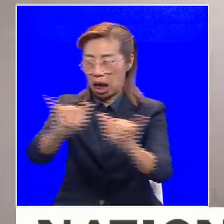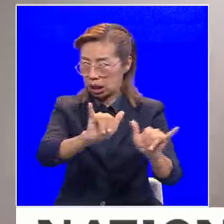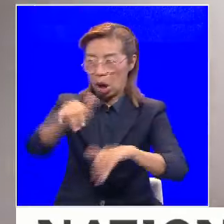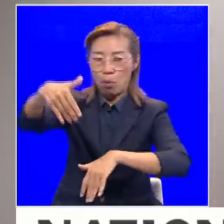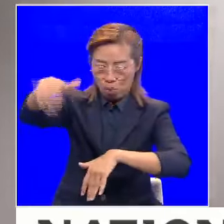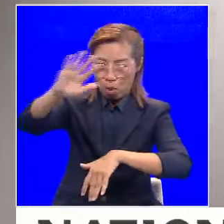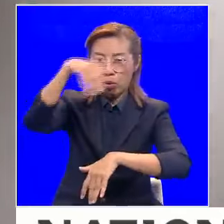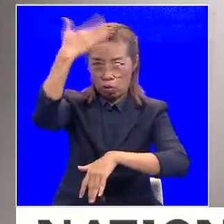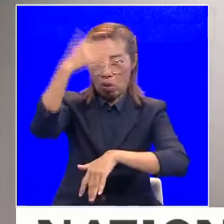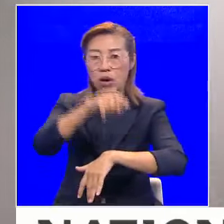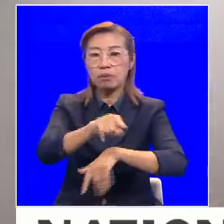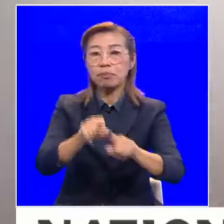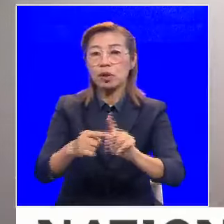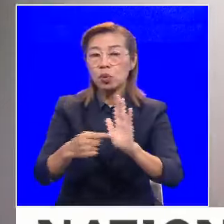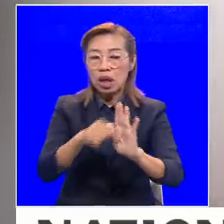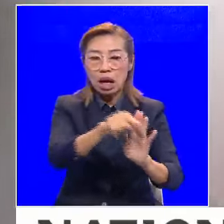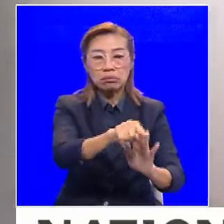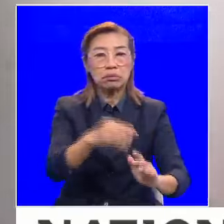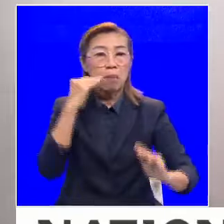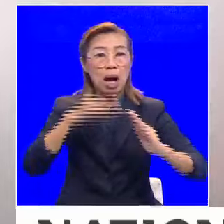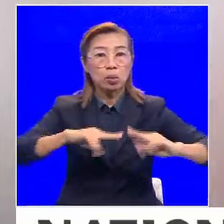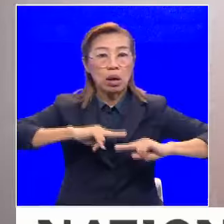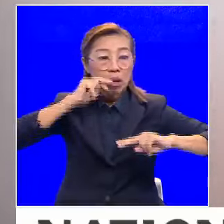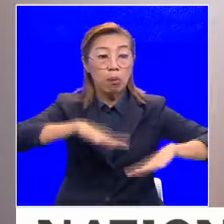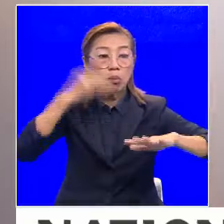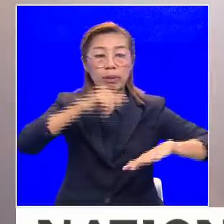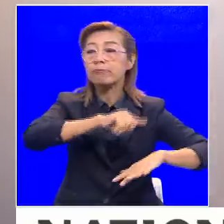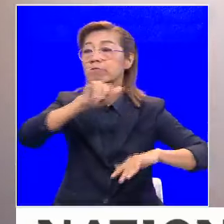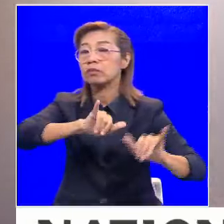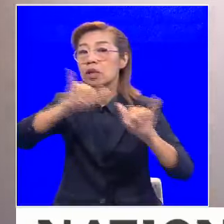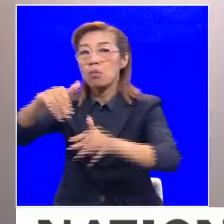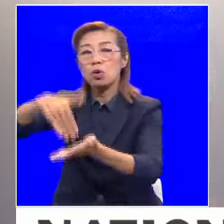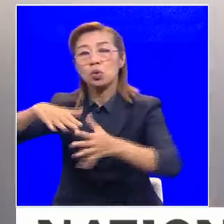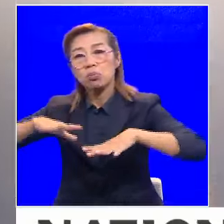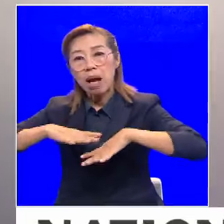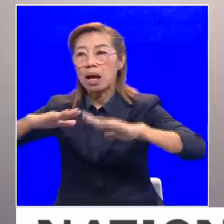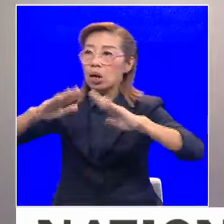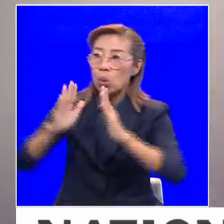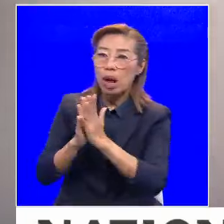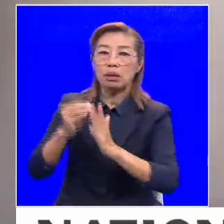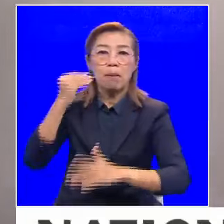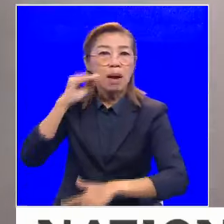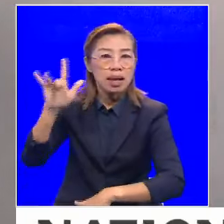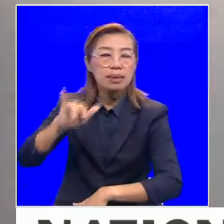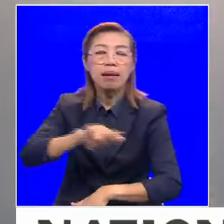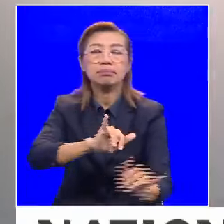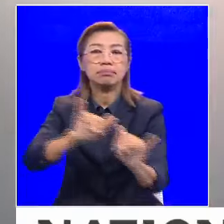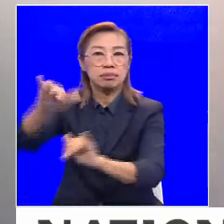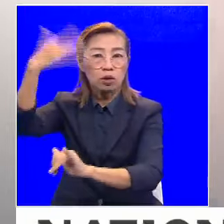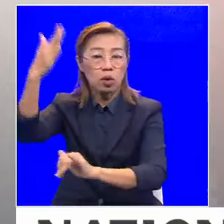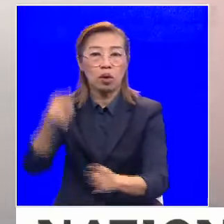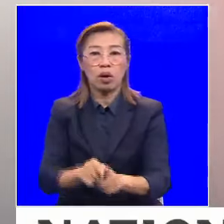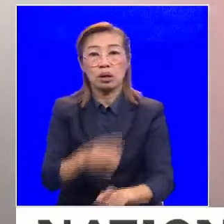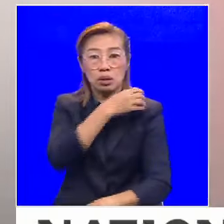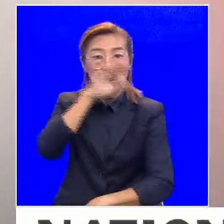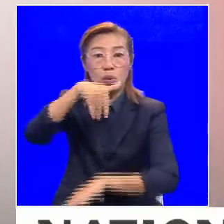ภัยเช่นบ้านญาติพี่น้องคนสนิทศูนย์พักพิงตามวัดแล้วก็ศูนย์พักพิงในชุมชนส่วนนายกเทศมนตรีตำบลแม่สายคุณชัยยนต์ศรีส